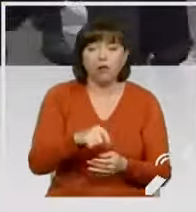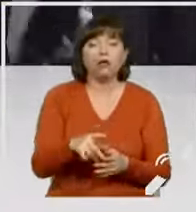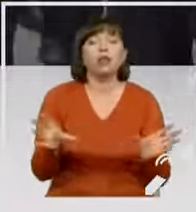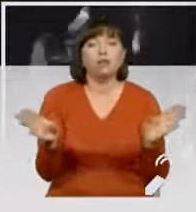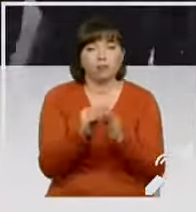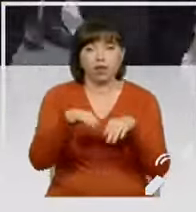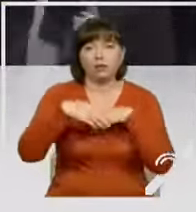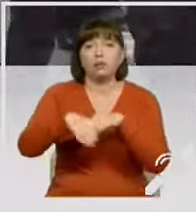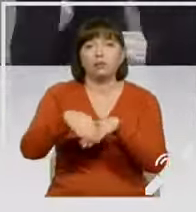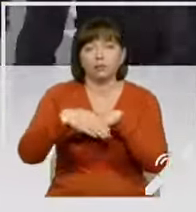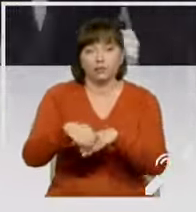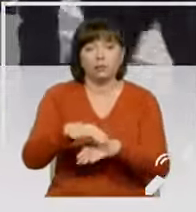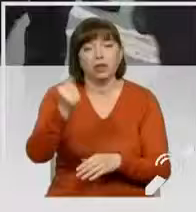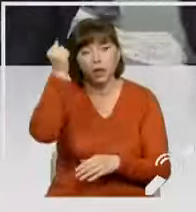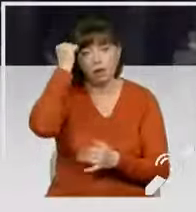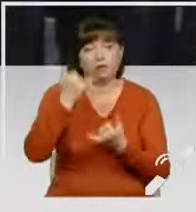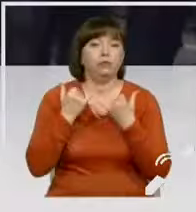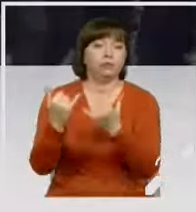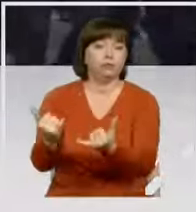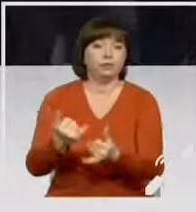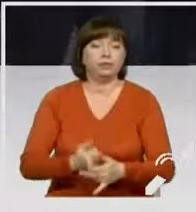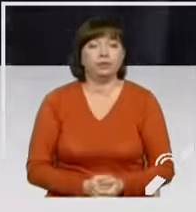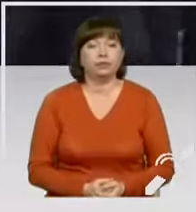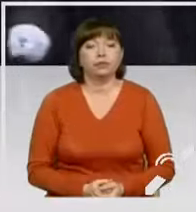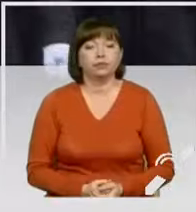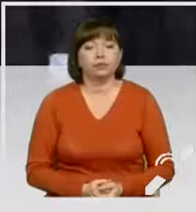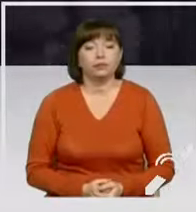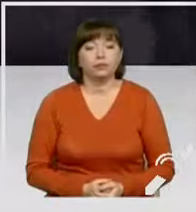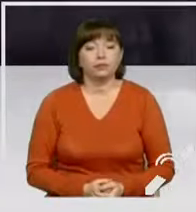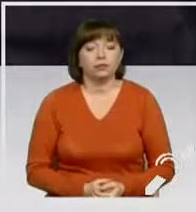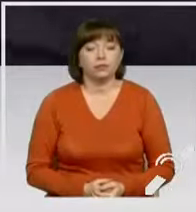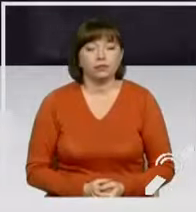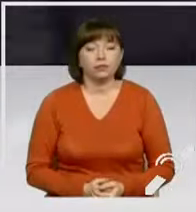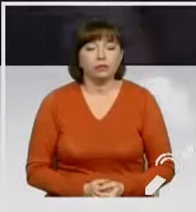marșul memoriei și recunoștinței.